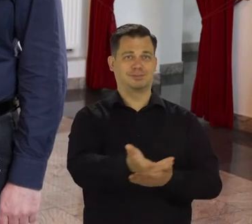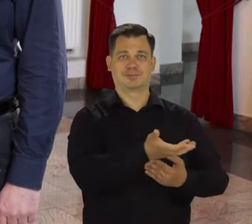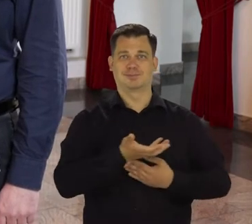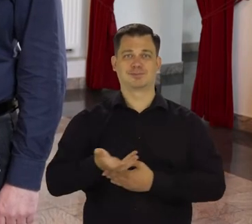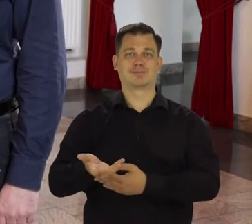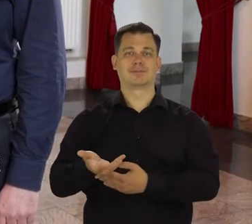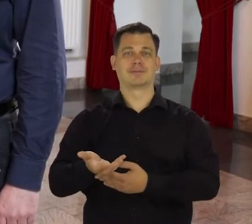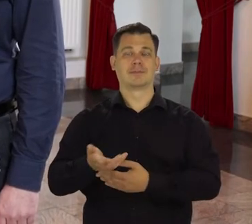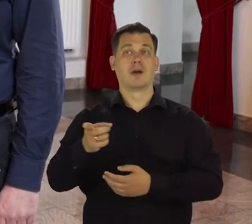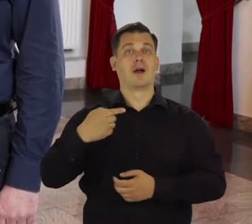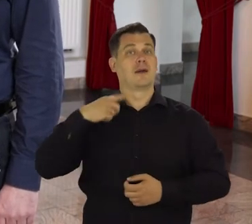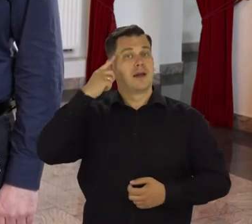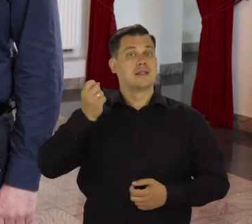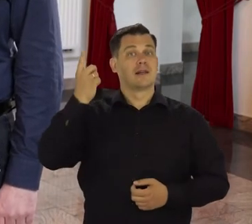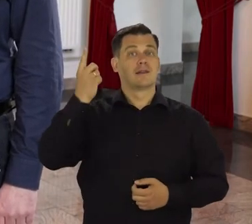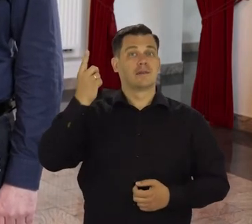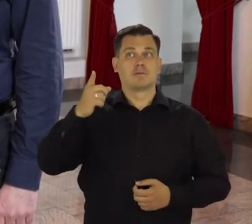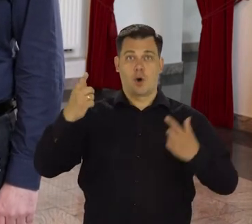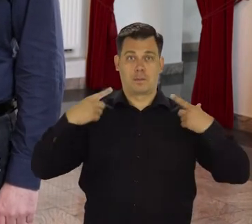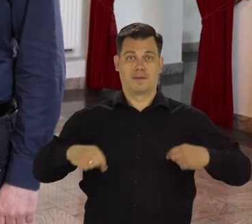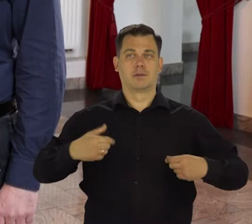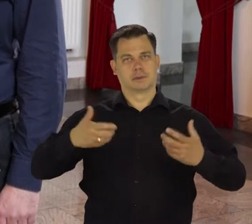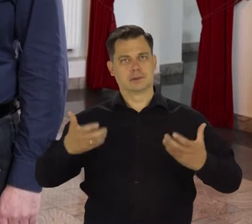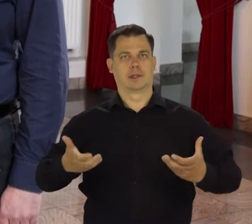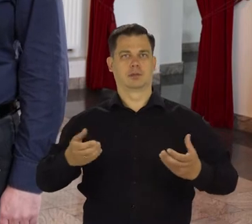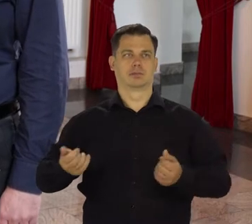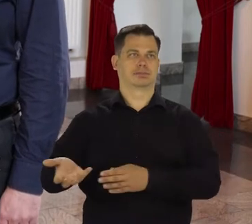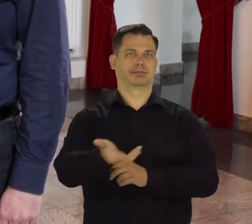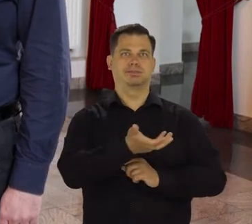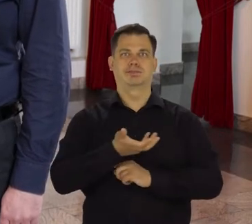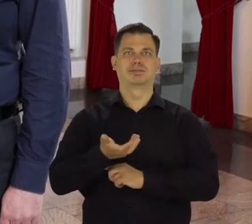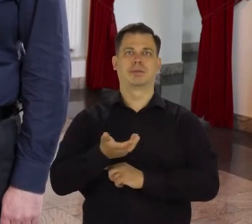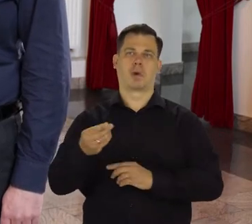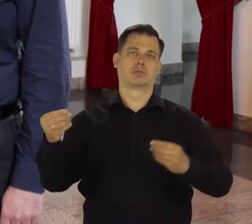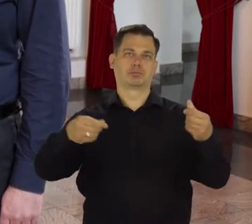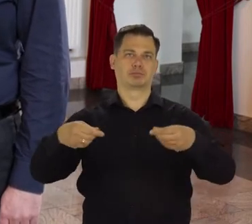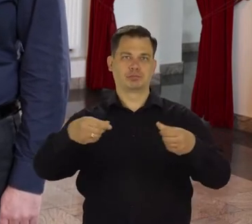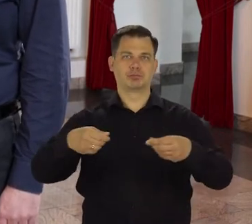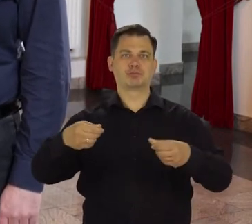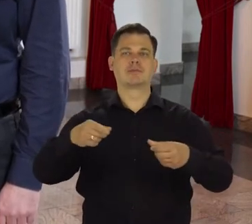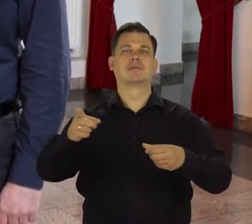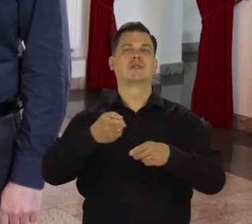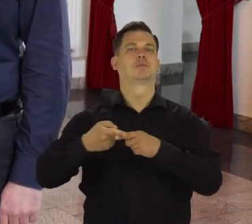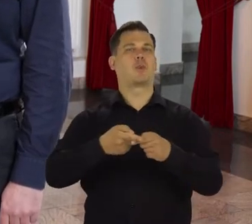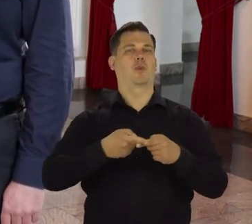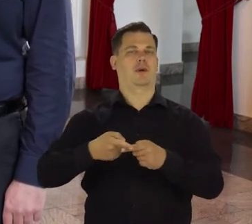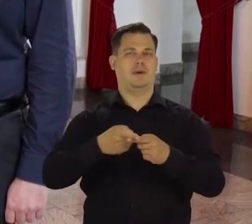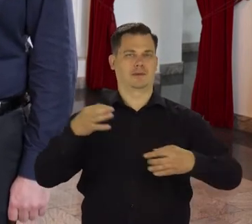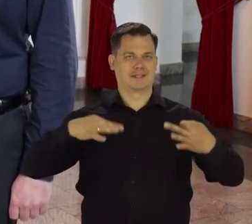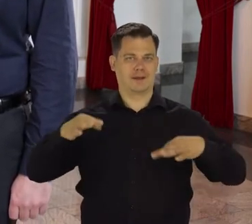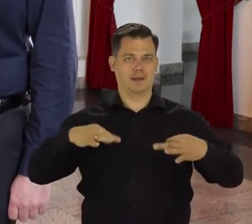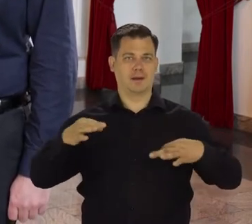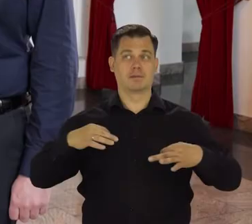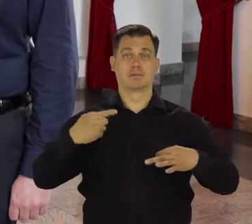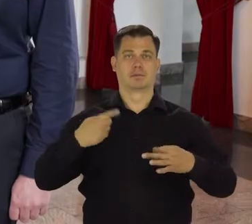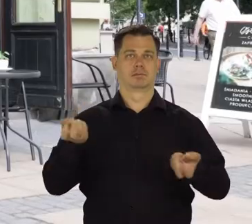okolicy miasta z inicjatywy. Po prostu obywateli miasta, okolicznych ziemian, przemysłowców. Zawarli oni spółkę